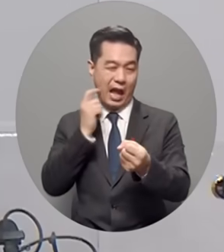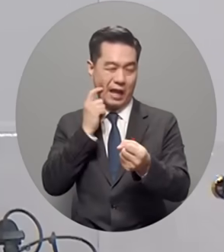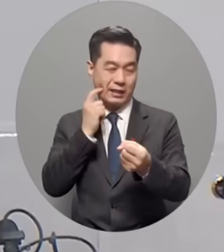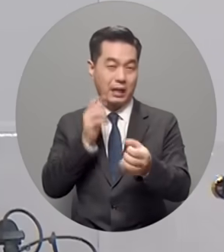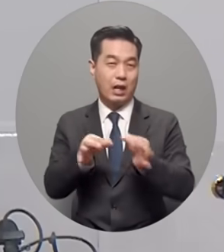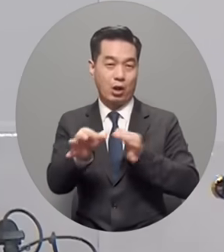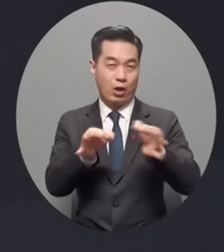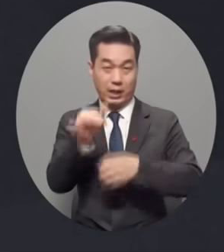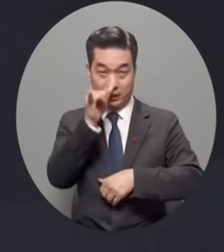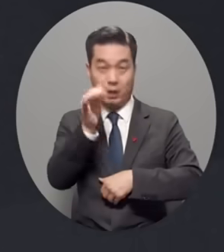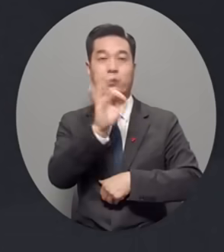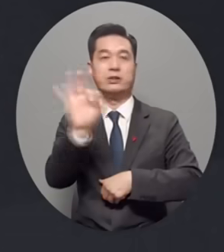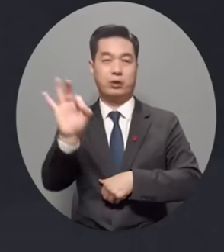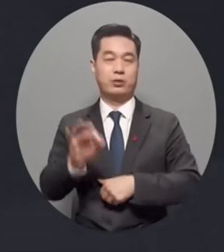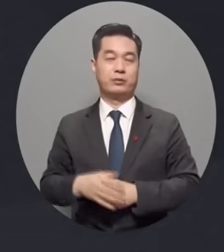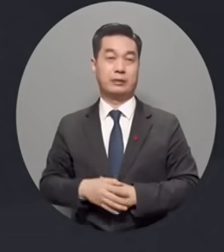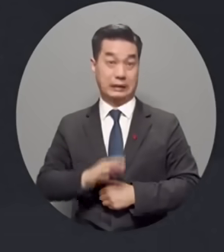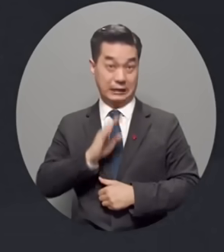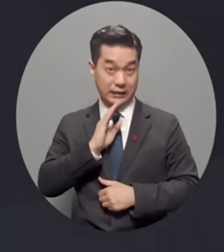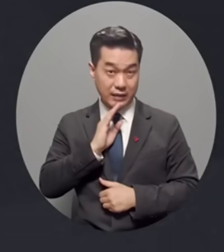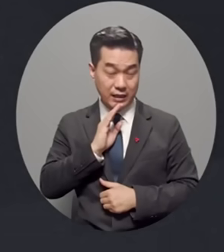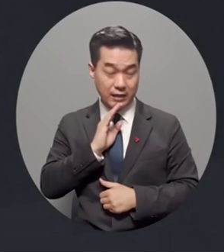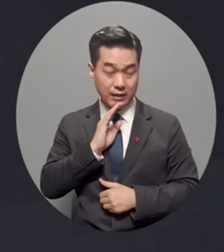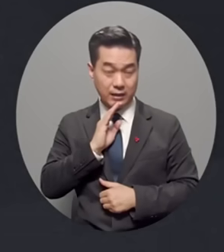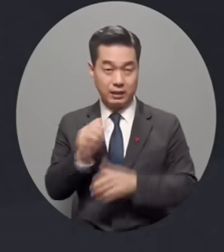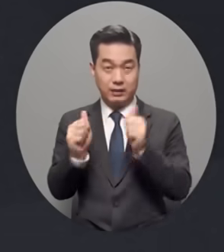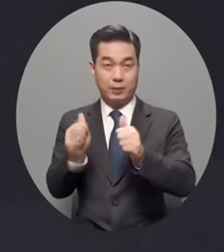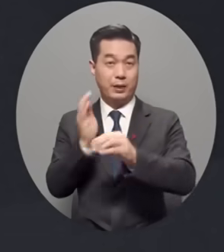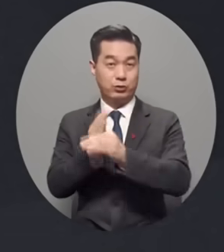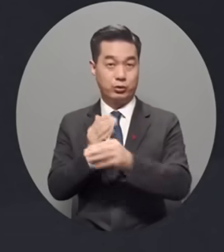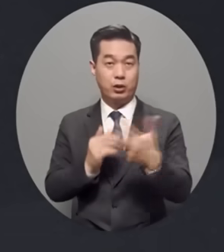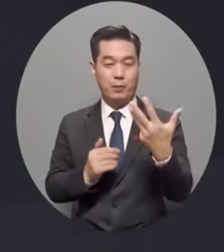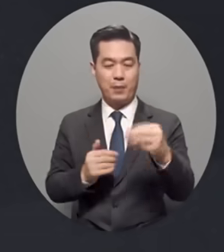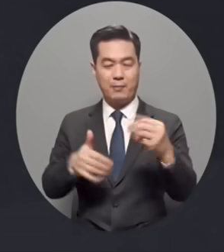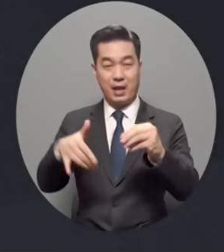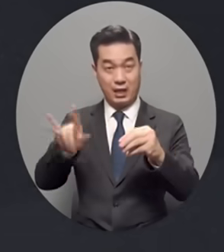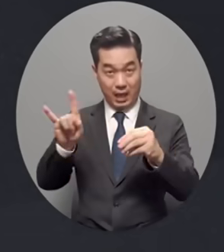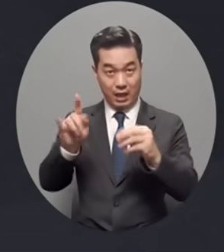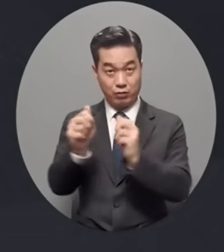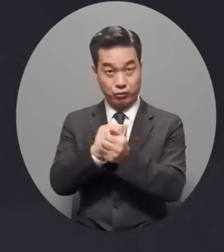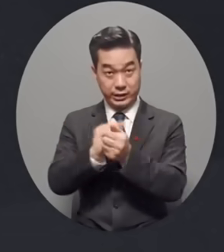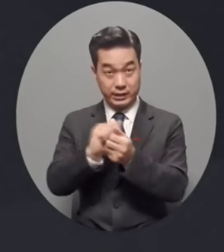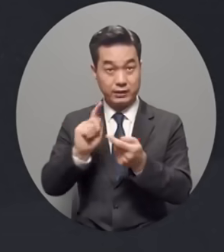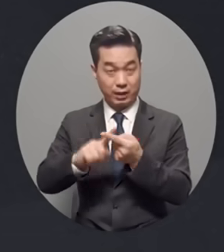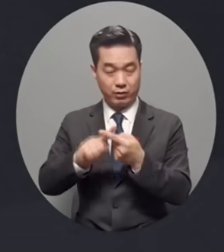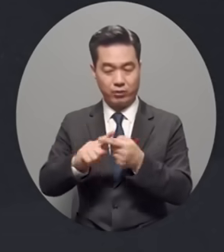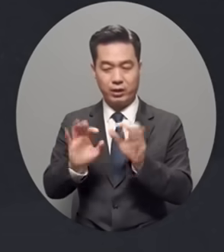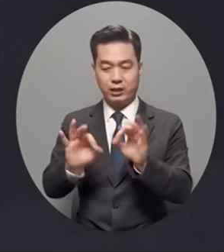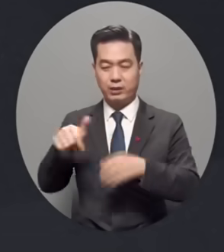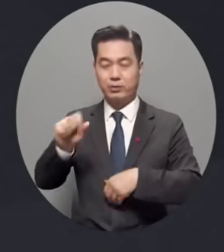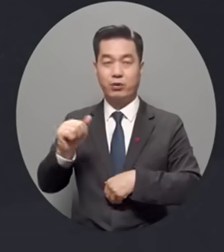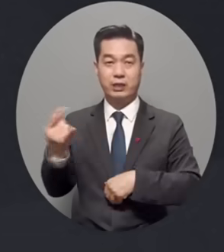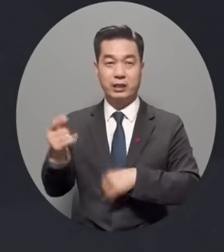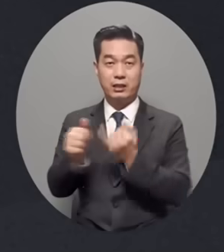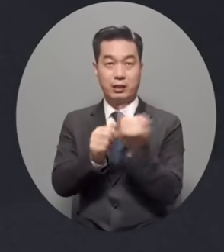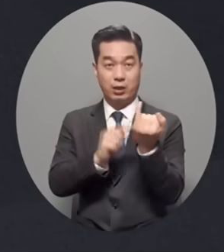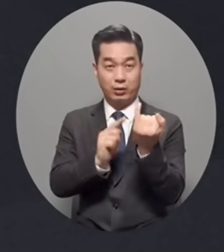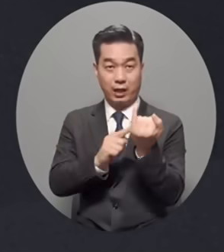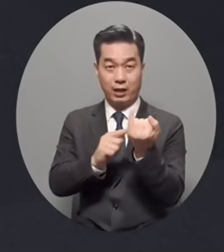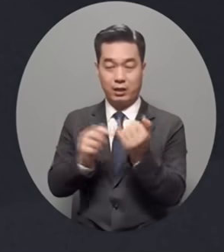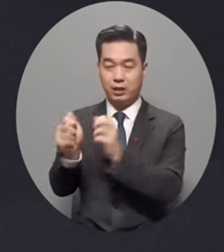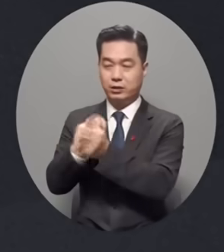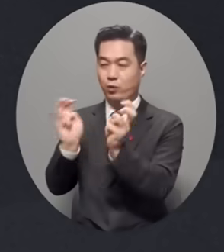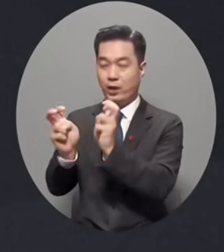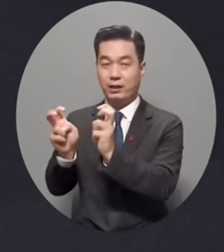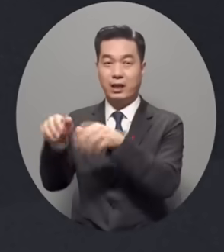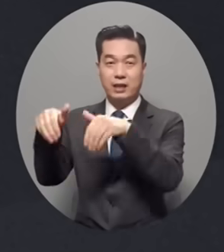인정했습니다. 실제 재판 도중 검사는 8만 개 때려달라던 거래에 대해 김건희 여사가 증권사 영업점 직원에게